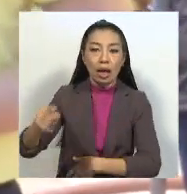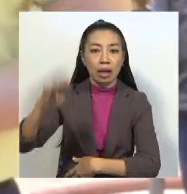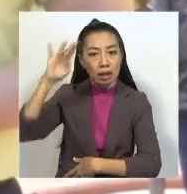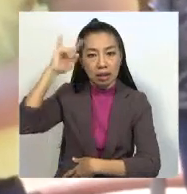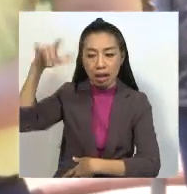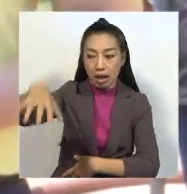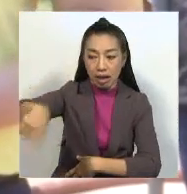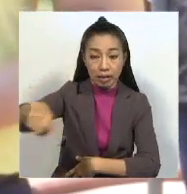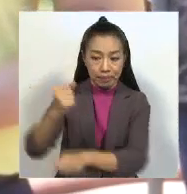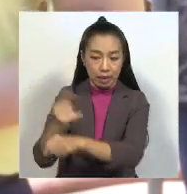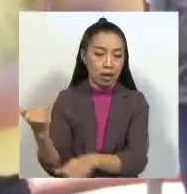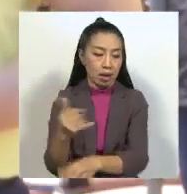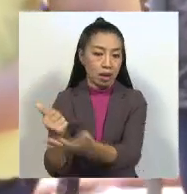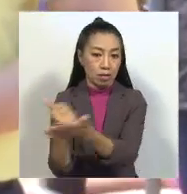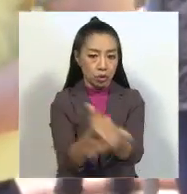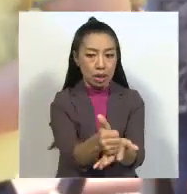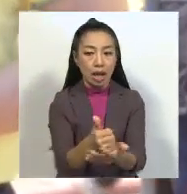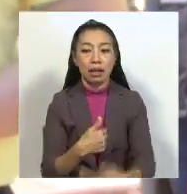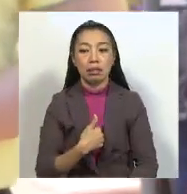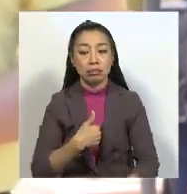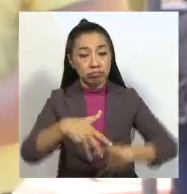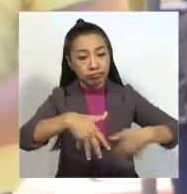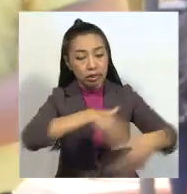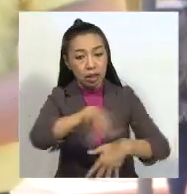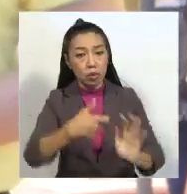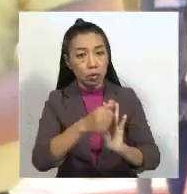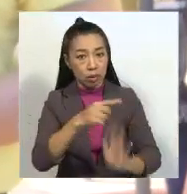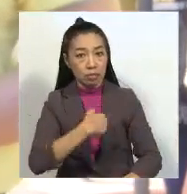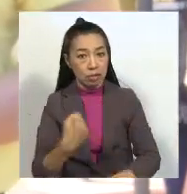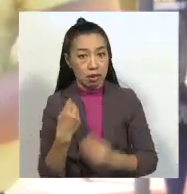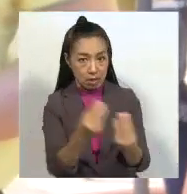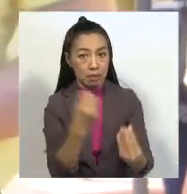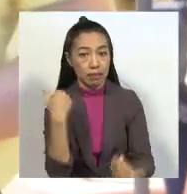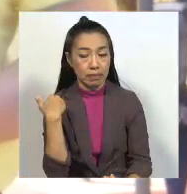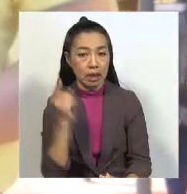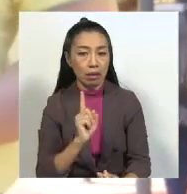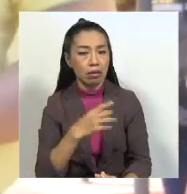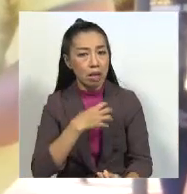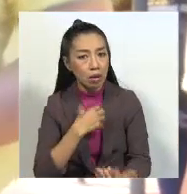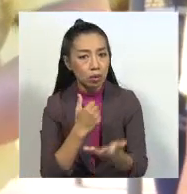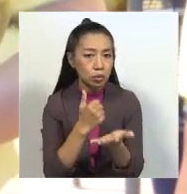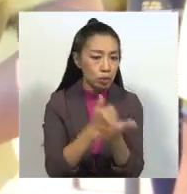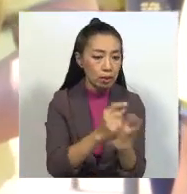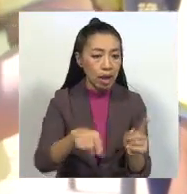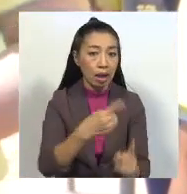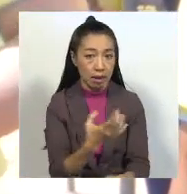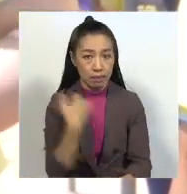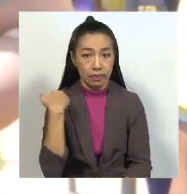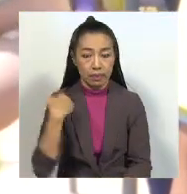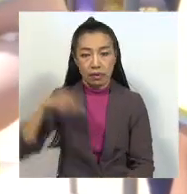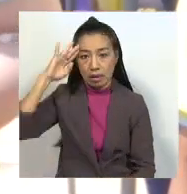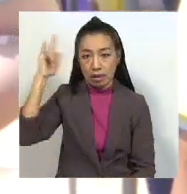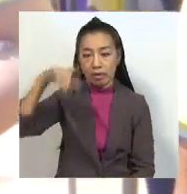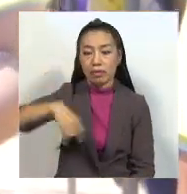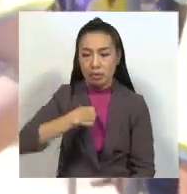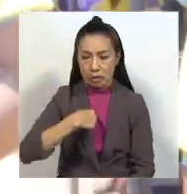ครับ อยากจะฝากกำลังใจถึงพี่น้องชาวอุบลและพื้นที่ใกล้เคียงที่ยังเดือดร้อนอยู่และต้องการความช่วยเหลือยังไงบ้างไหมฮะ กองทัพอากาศพร้อมที่จะช่ว